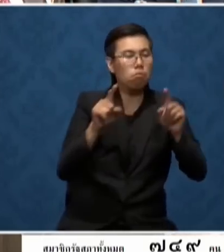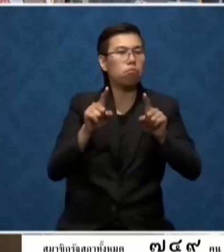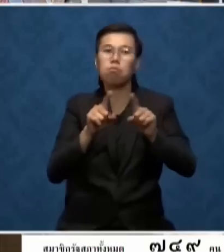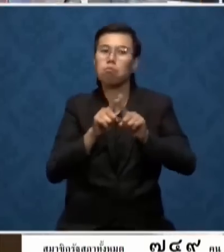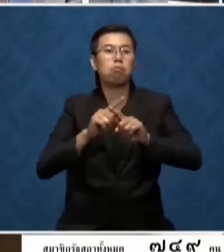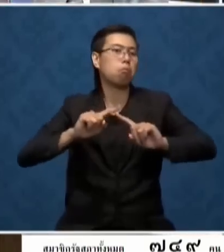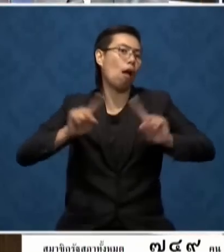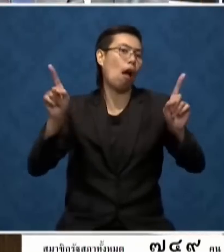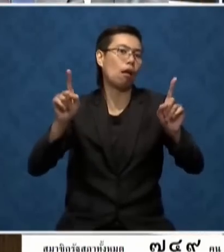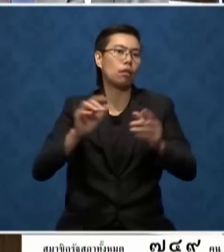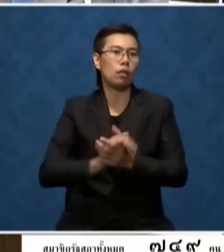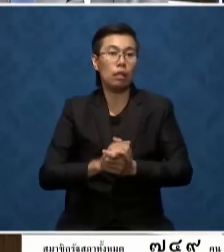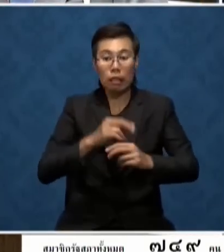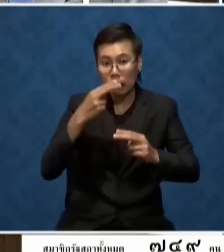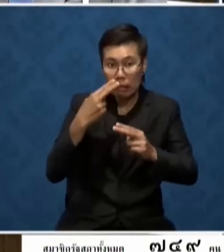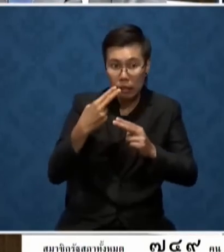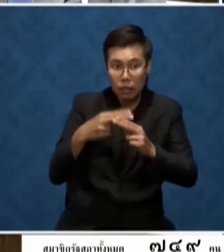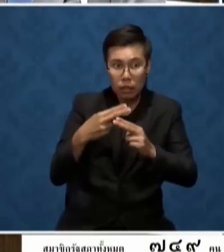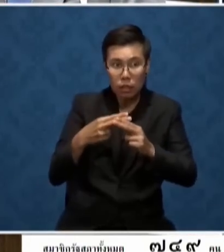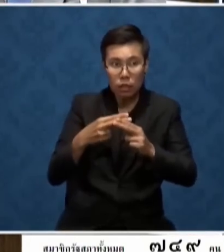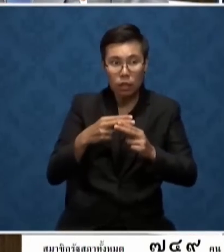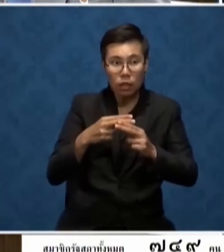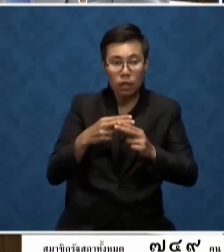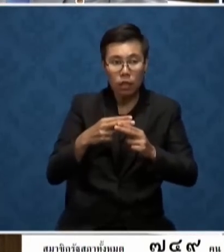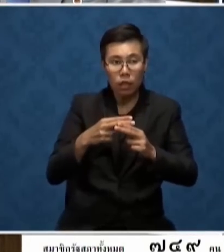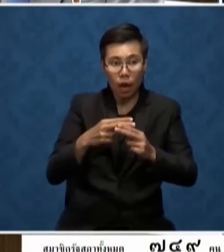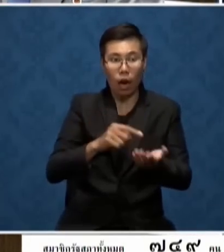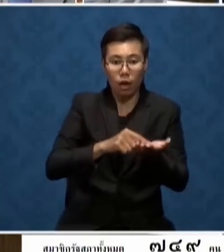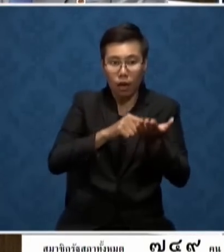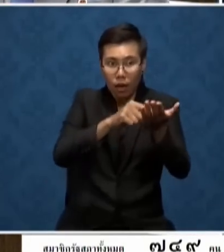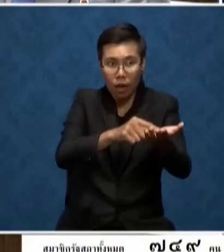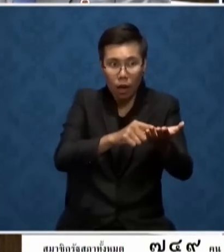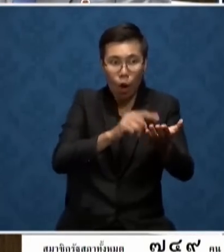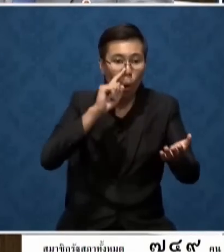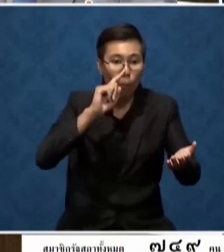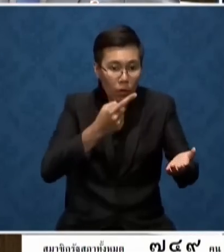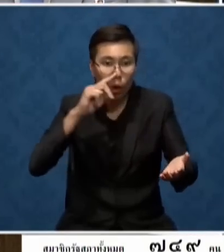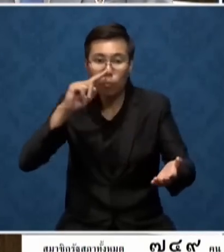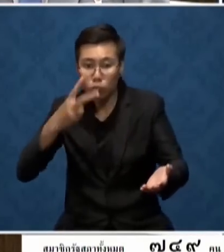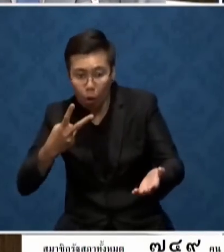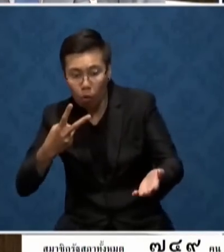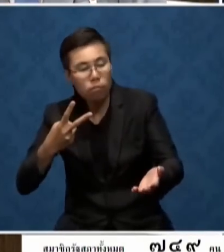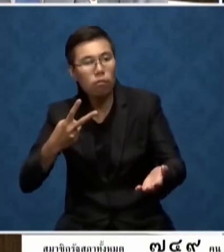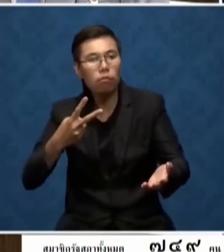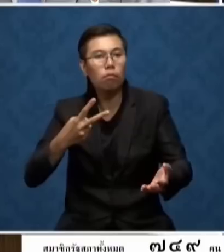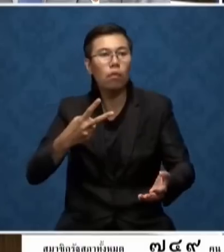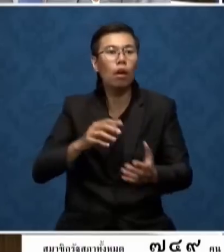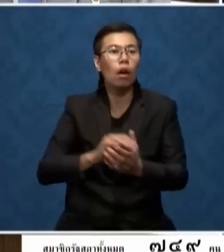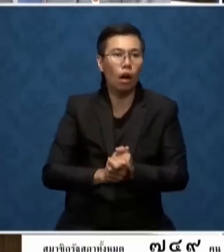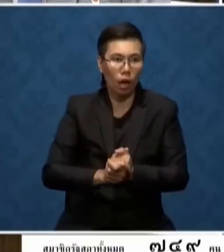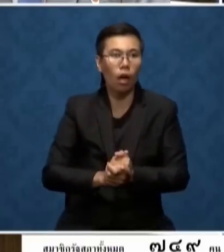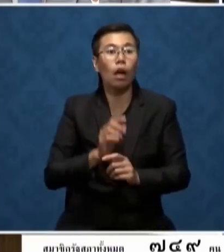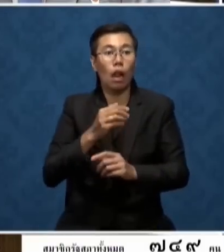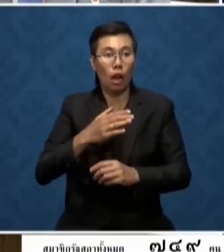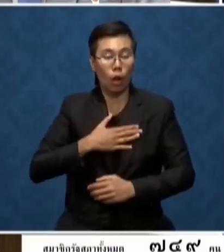ชื่อซ้ำหรือไม่เราจะเอาข้อบังคับไปครอบทับรัฐธรรมนูญซึ่งมีศักดิ์ใหญ่กว่ามิได้